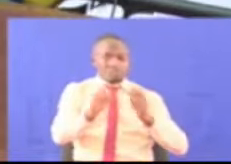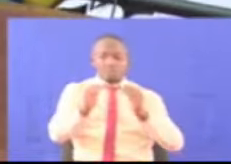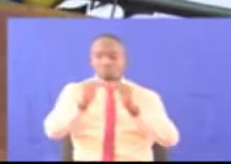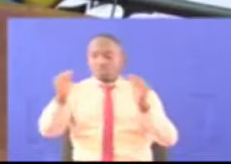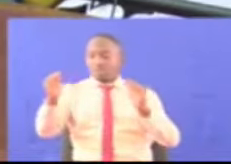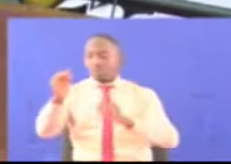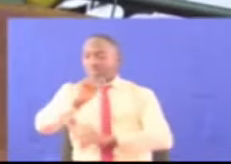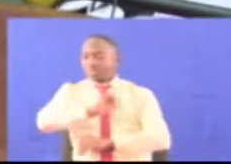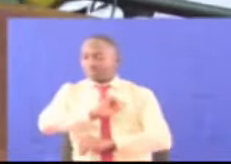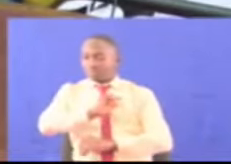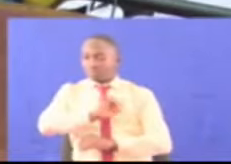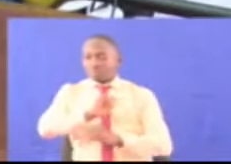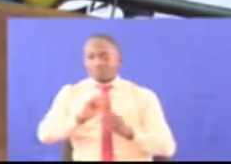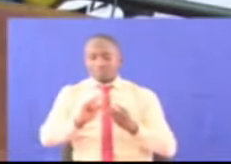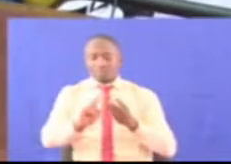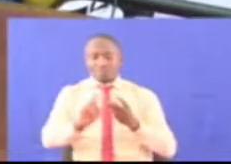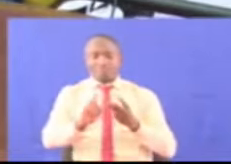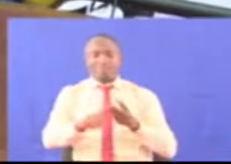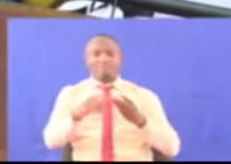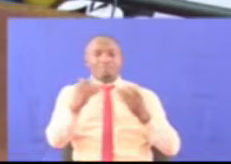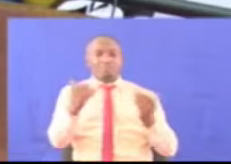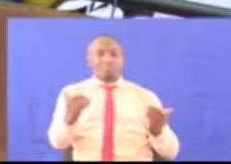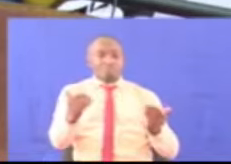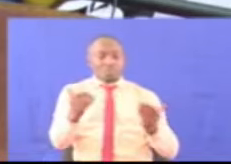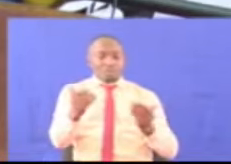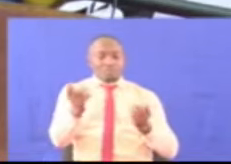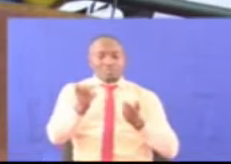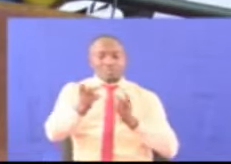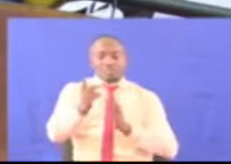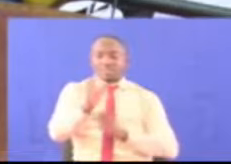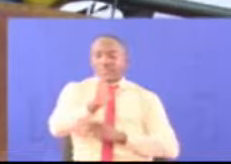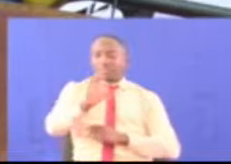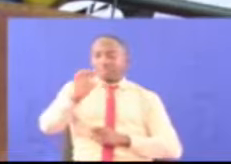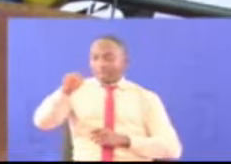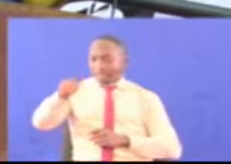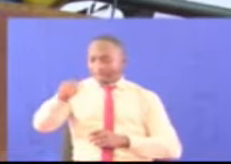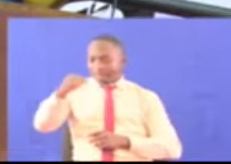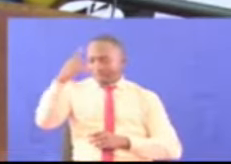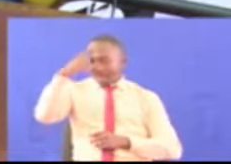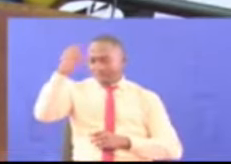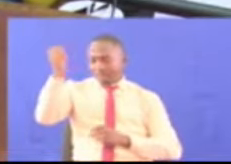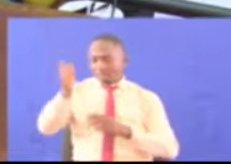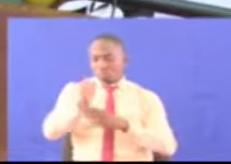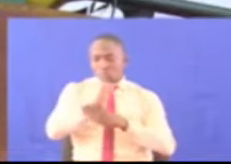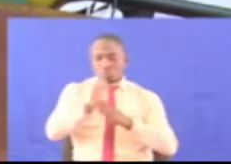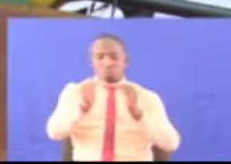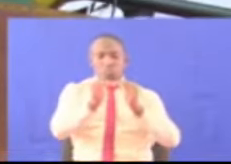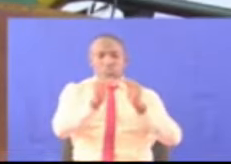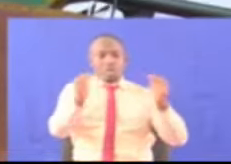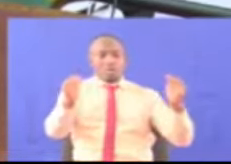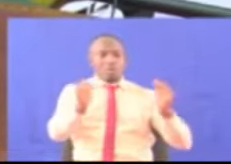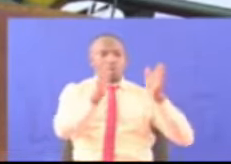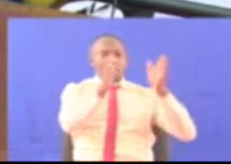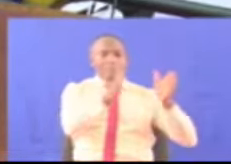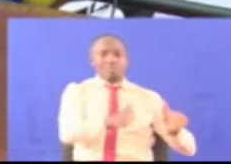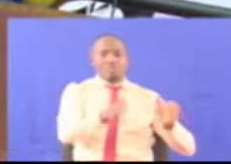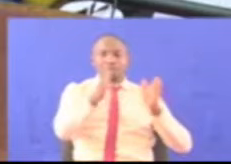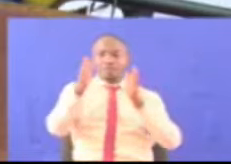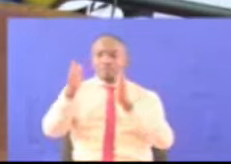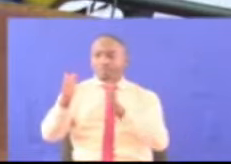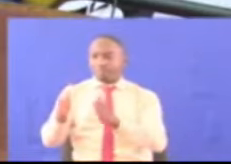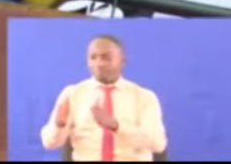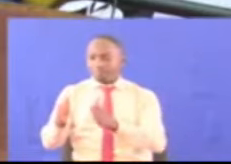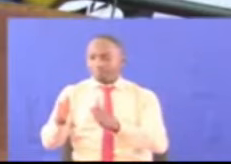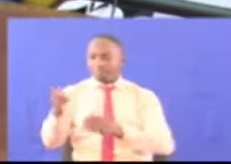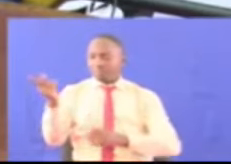wa kijinsia, bali juu ya imani ya CCM juu ya usawa wa binadamu. Aweza kuchaguliwa kwa Dr.